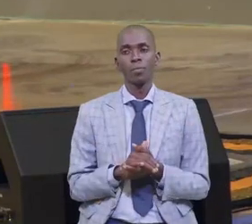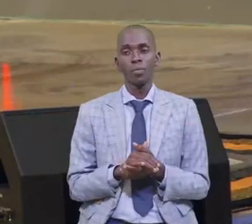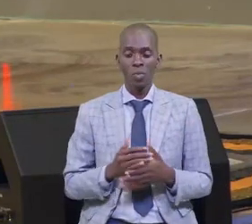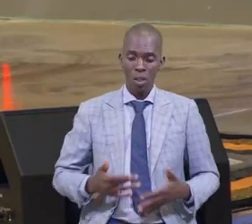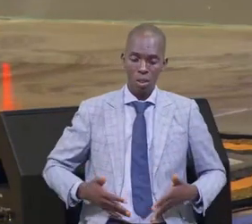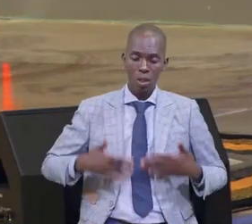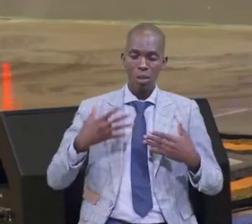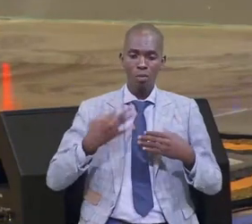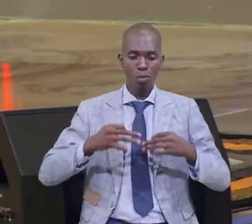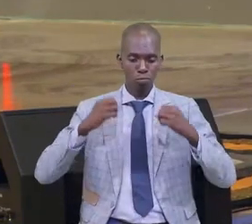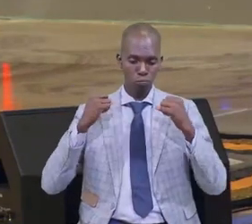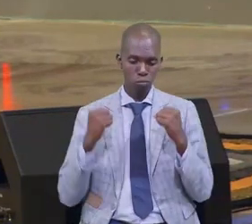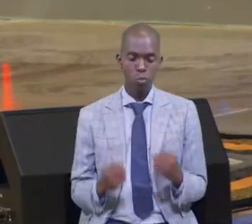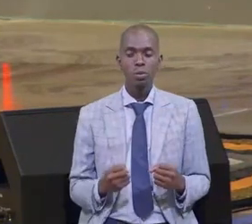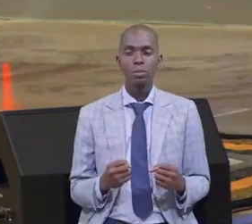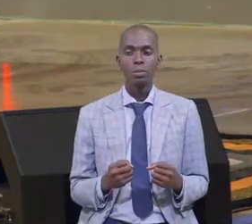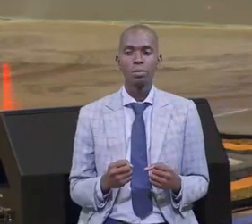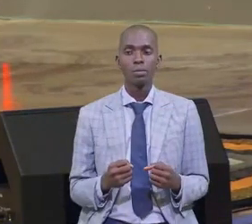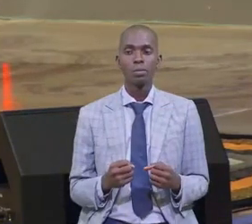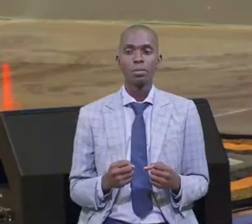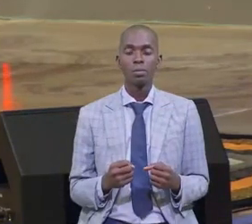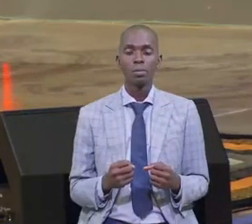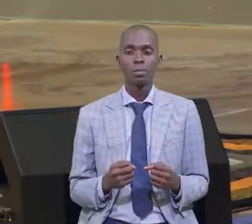qualitative, une vie de force,